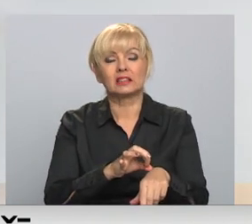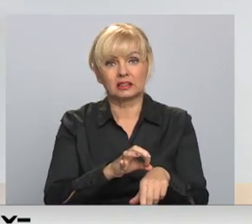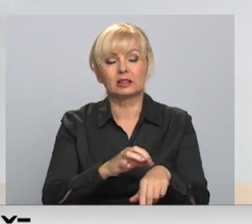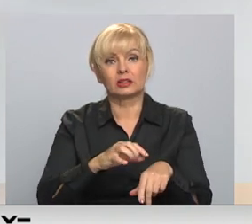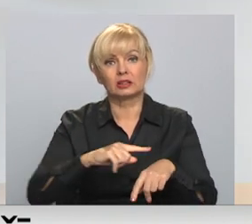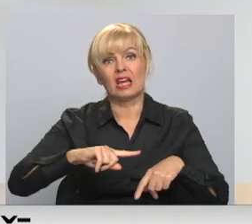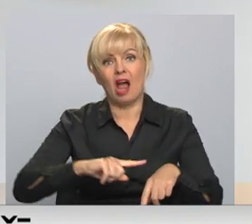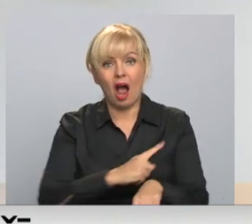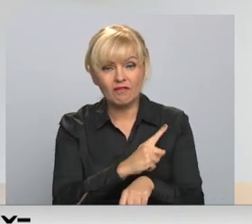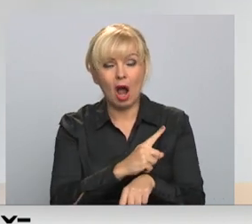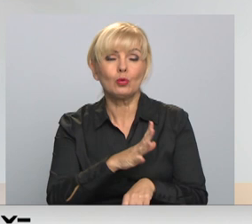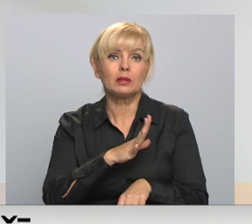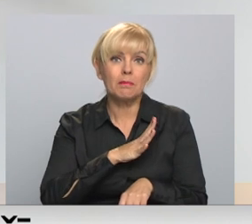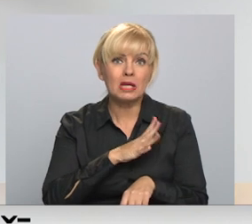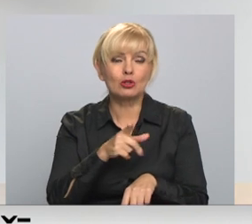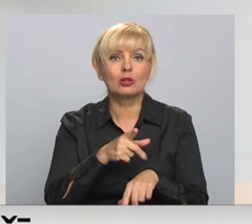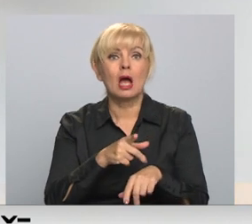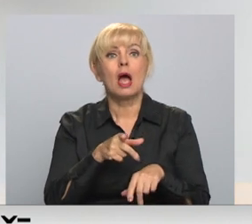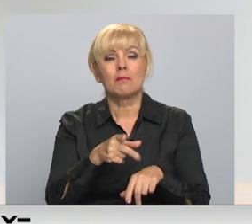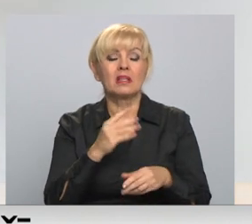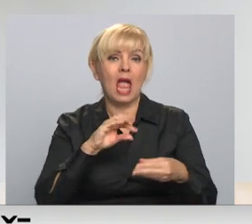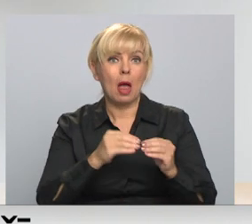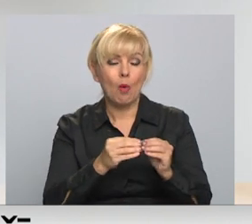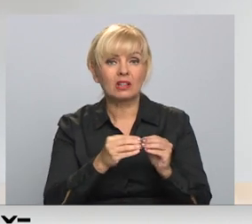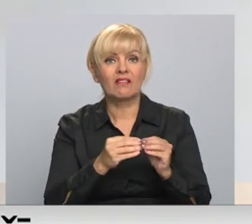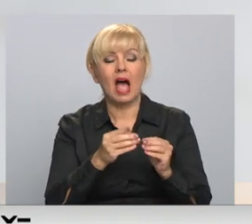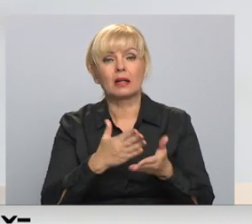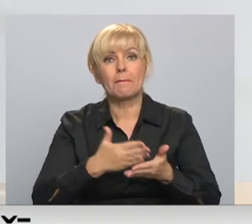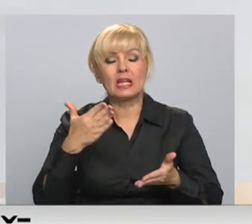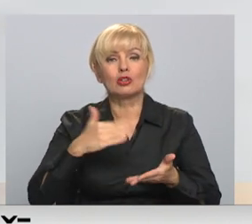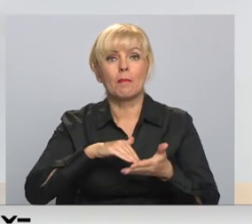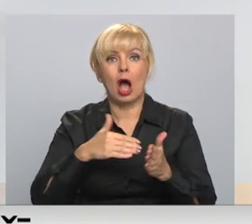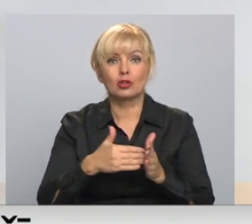un radot vispār bīstamos apstākļus. Tas ir